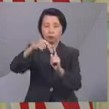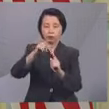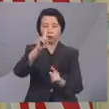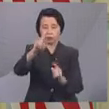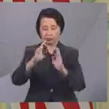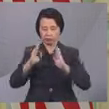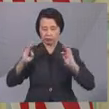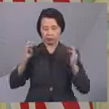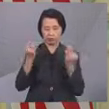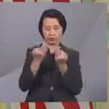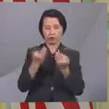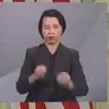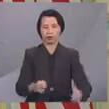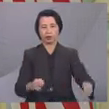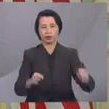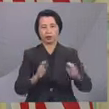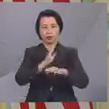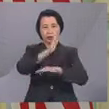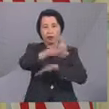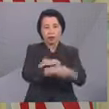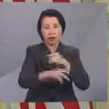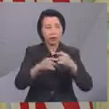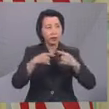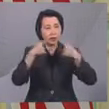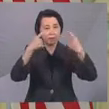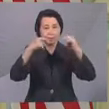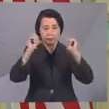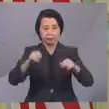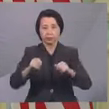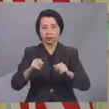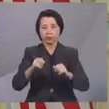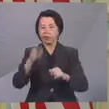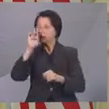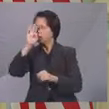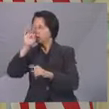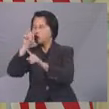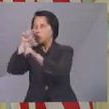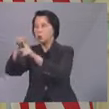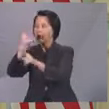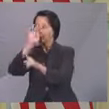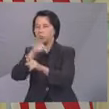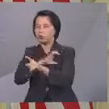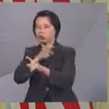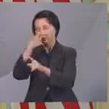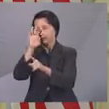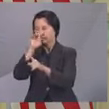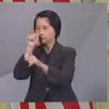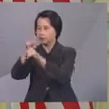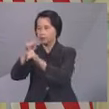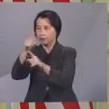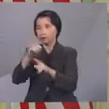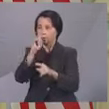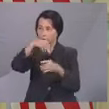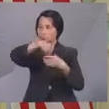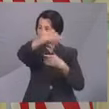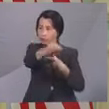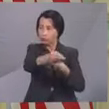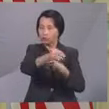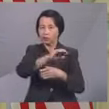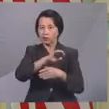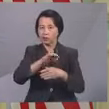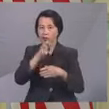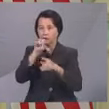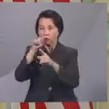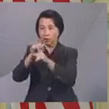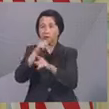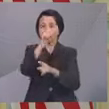satu keluarga tu buat selfie gambar yang dia kata dia telah membohongi polis untuk bergerak keluar ke